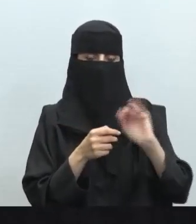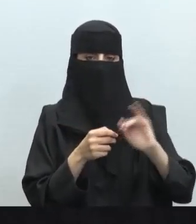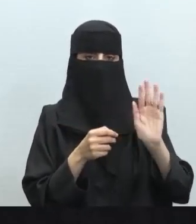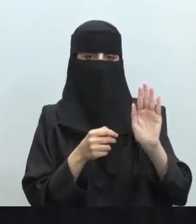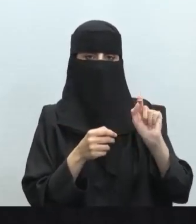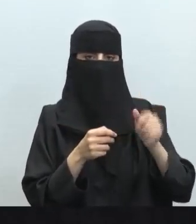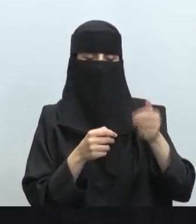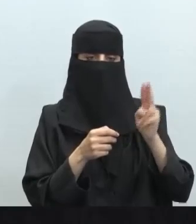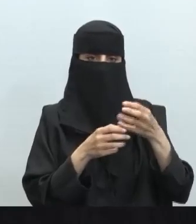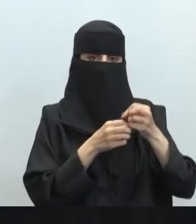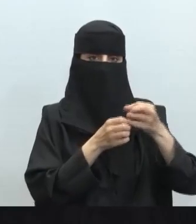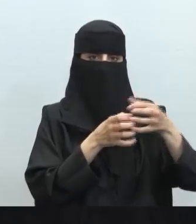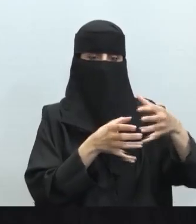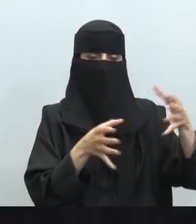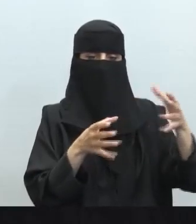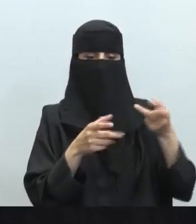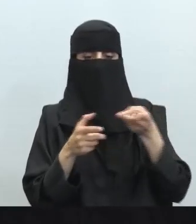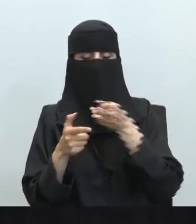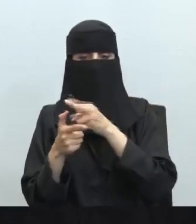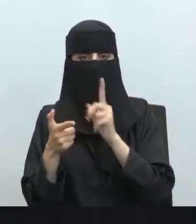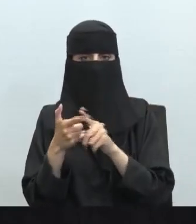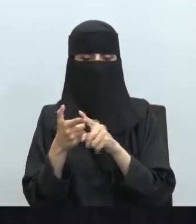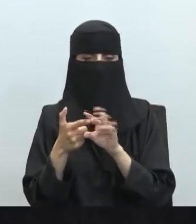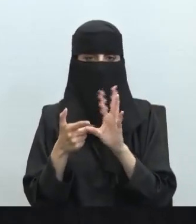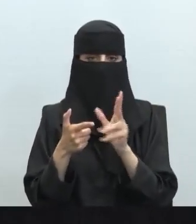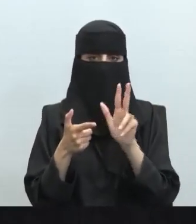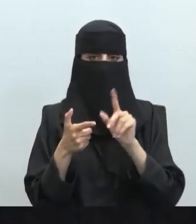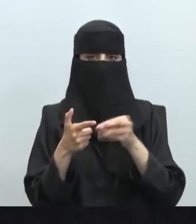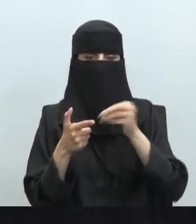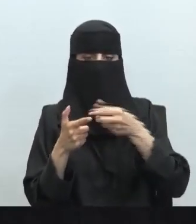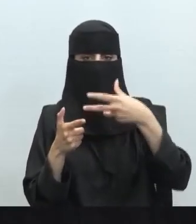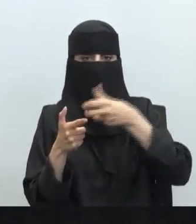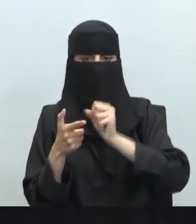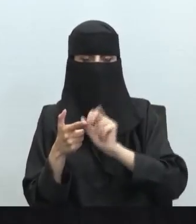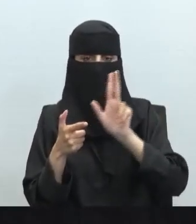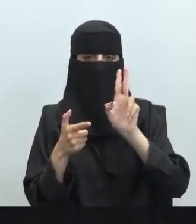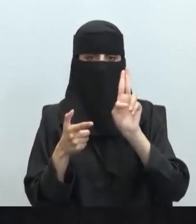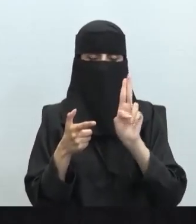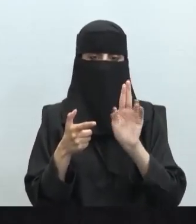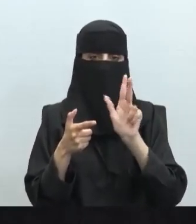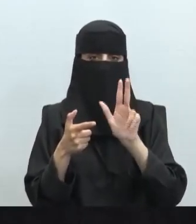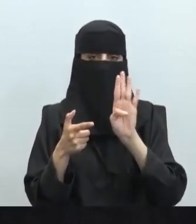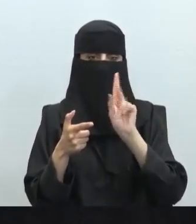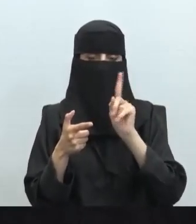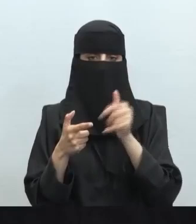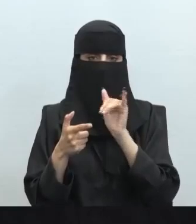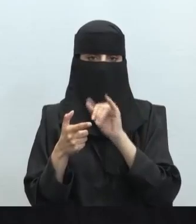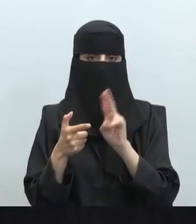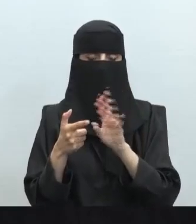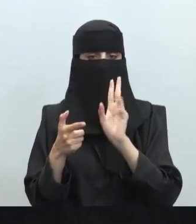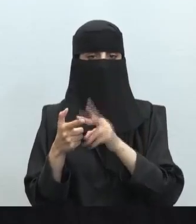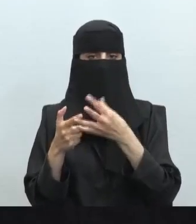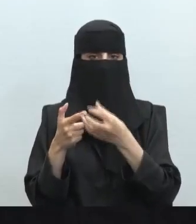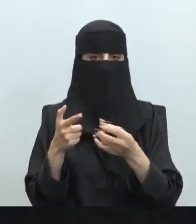وبالنسبه فيما يخص البروتين او البروتين الذي حقن او الفيروس الذي حقن بروتين بهذه الماده المشعه لم